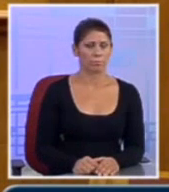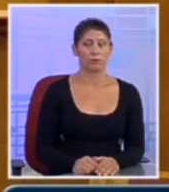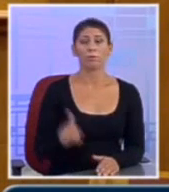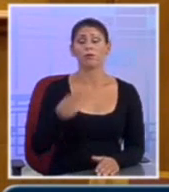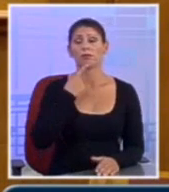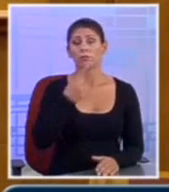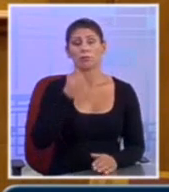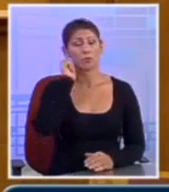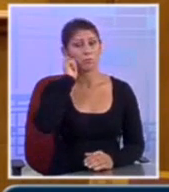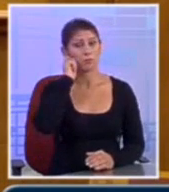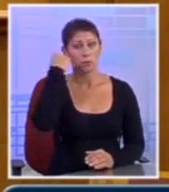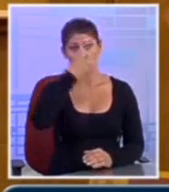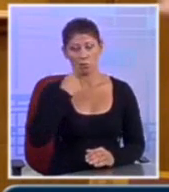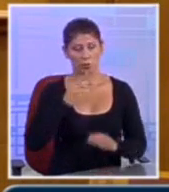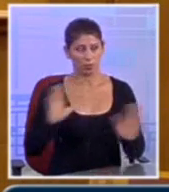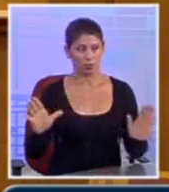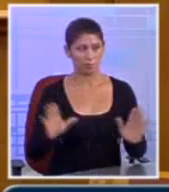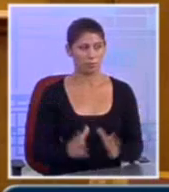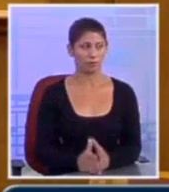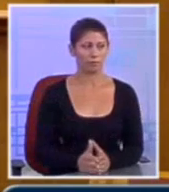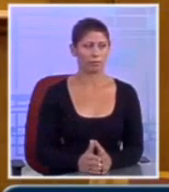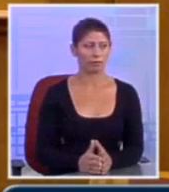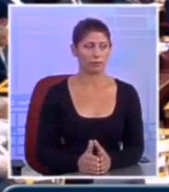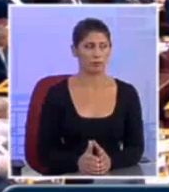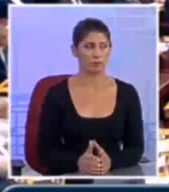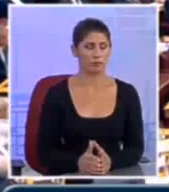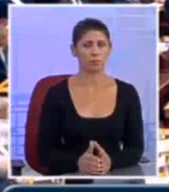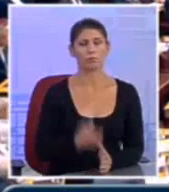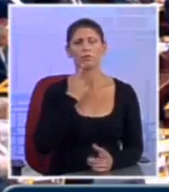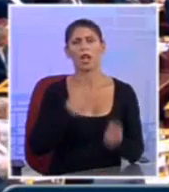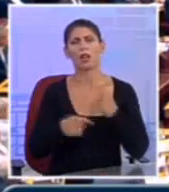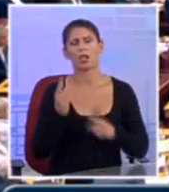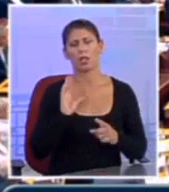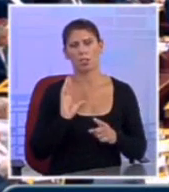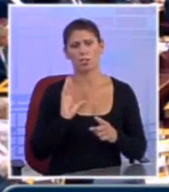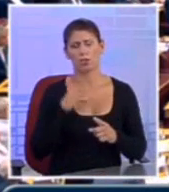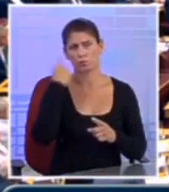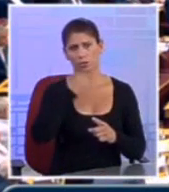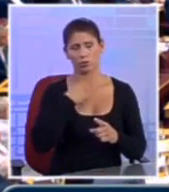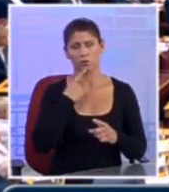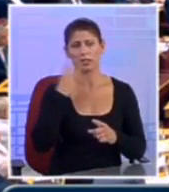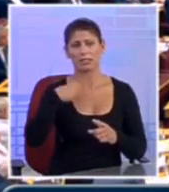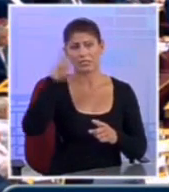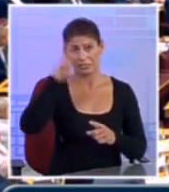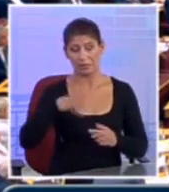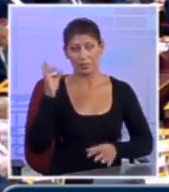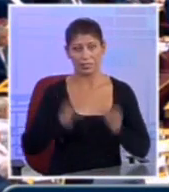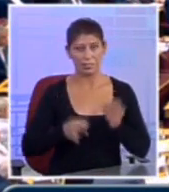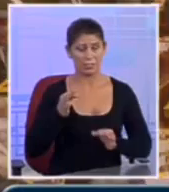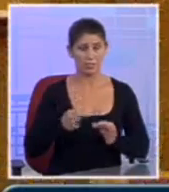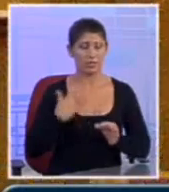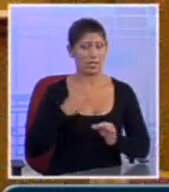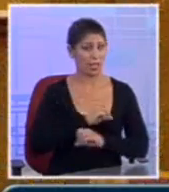Μην αναφέρεστε προσωπικά, κύριε Υπουργέ. Διότι θα προκληθεί, ανακαλώ την προσωπική θα προκληθεί συζήτηση ευλόγως. Η τριήμερη λοιπόν συζήτηση, να